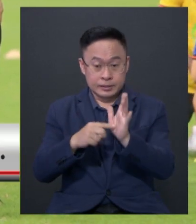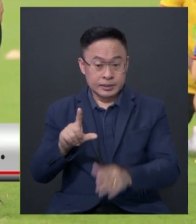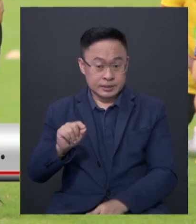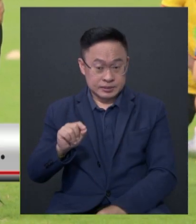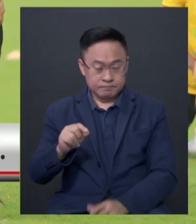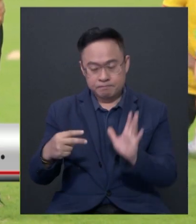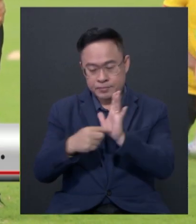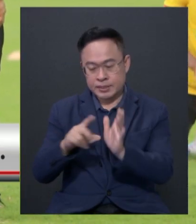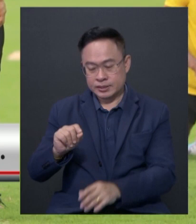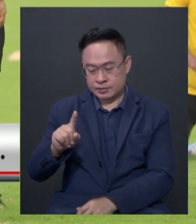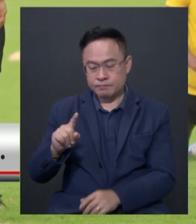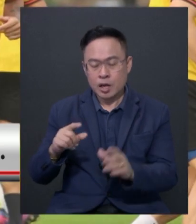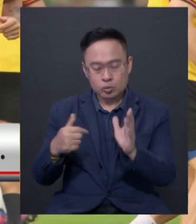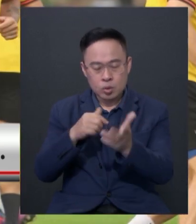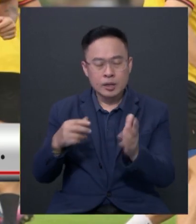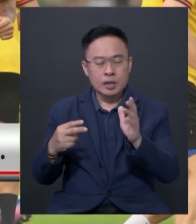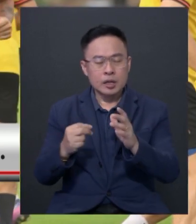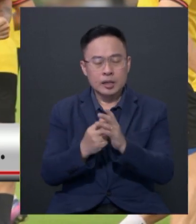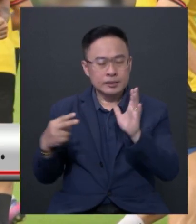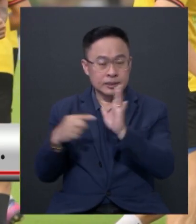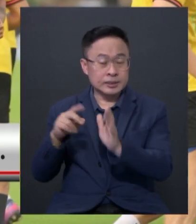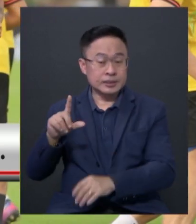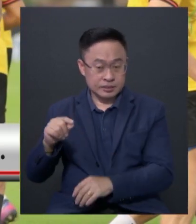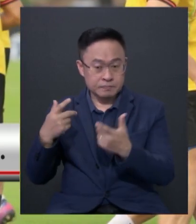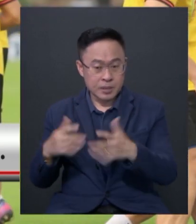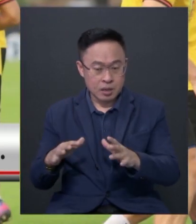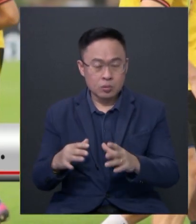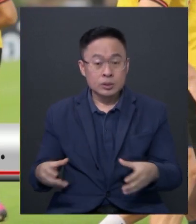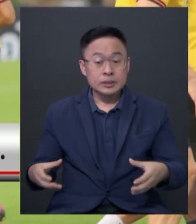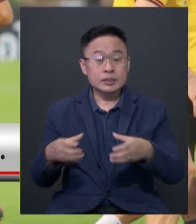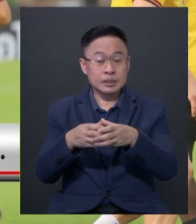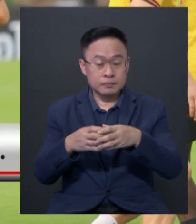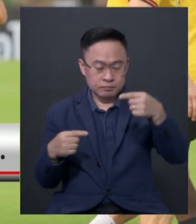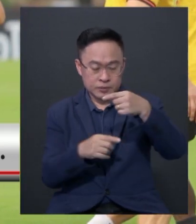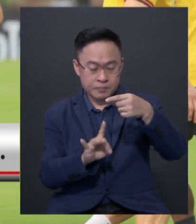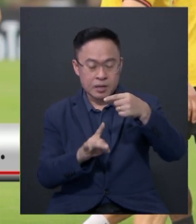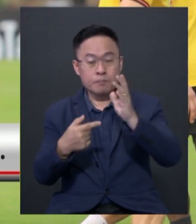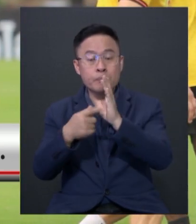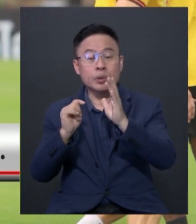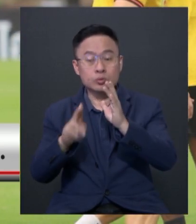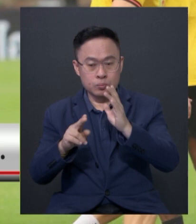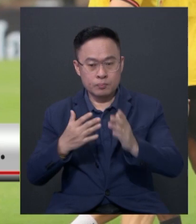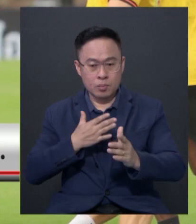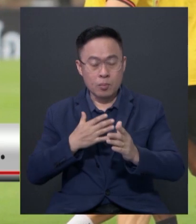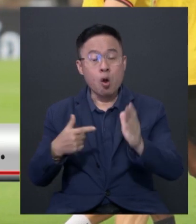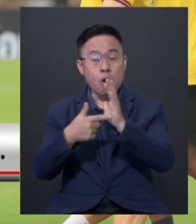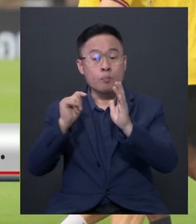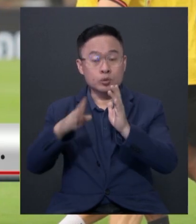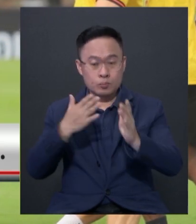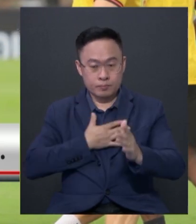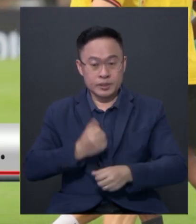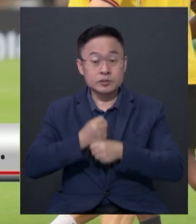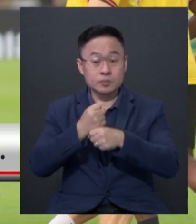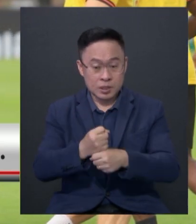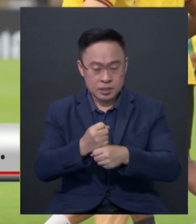ลท์คู่เย็นวันนี้ค่ะ BG ปทุมยูไนเต็ดนะคะณตอนนี้ทีมอันดับ8ของตารางคะแนนจะเปิด BG Stadium ค่ะต้อนรับการ